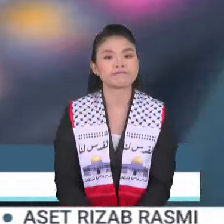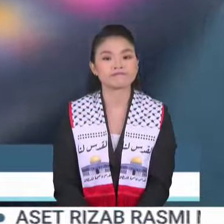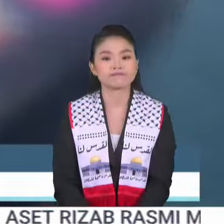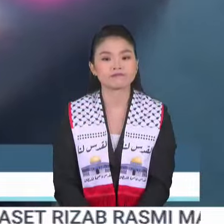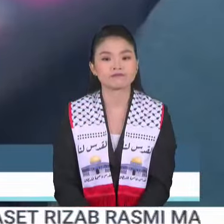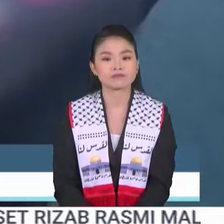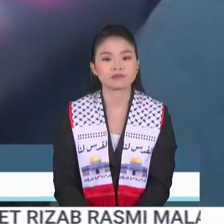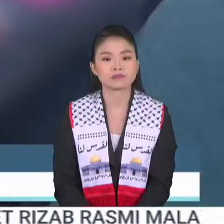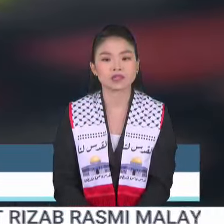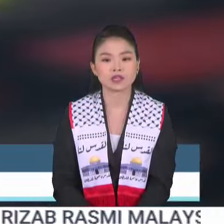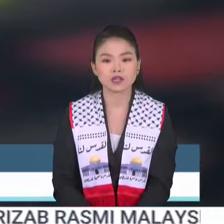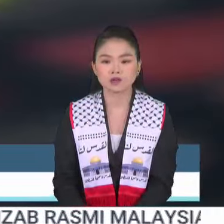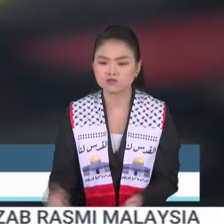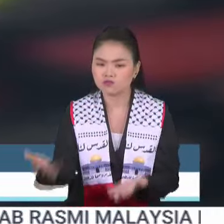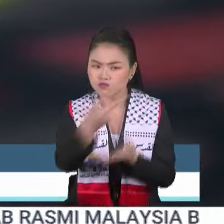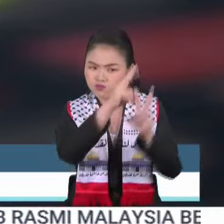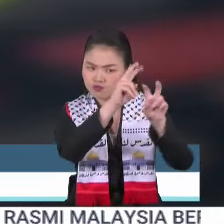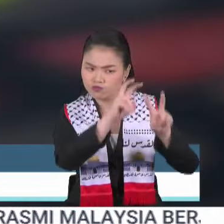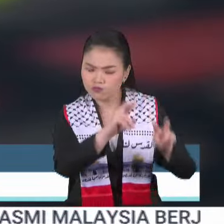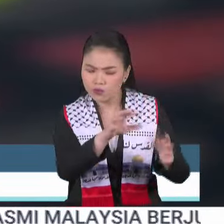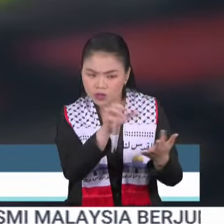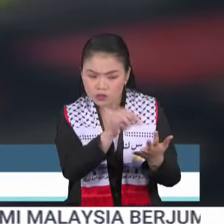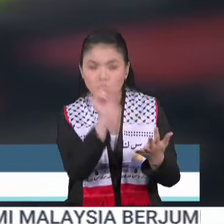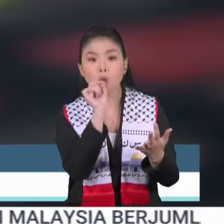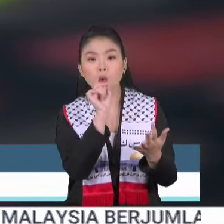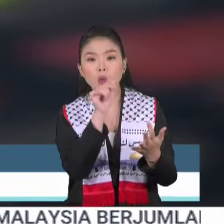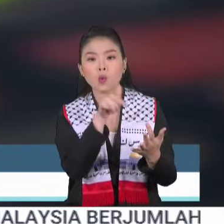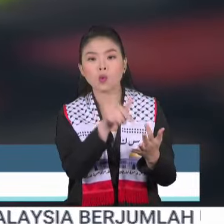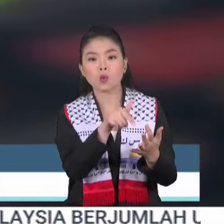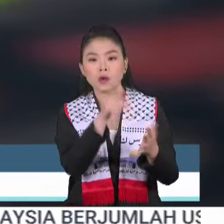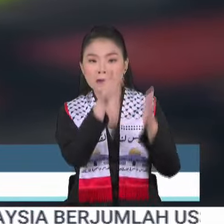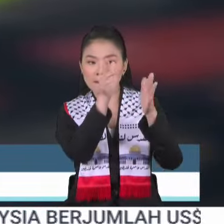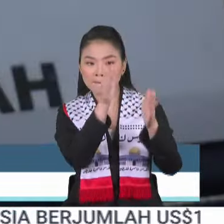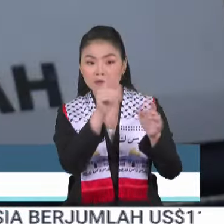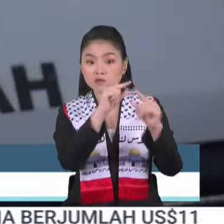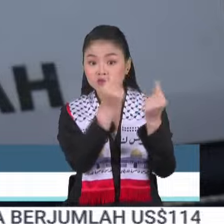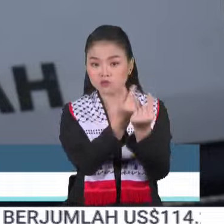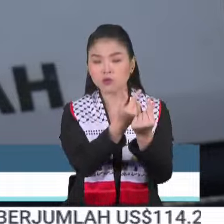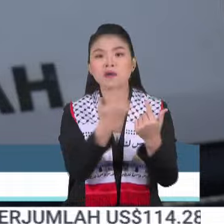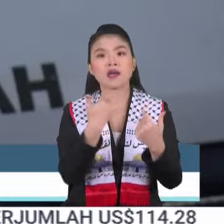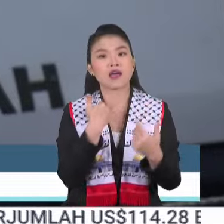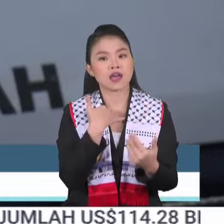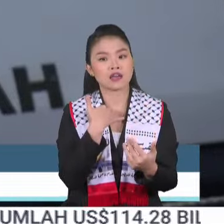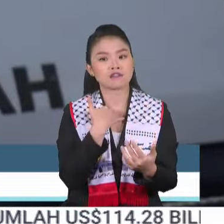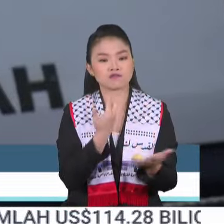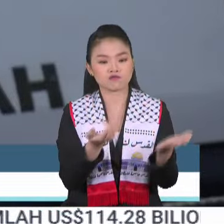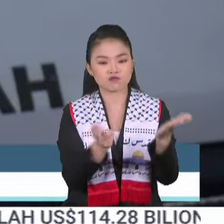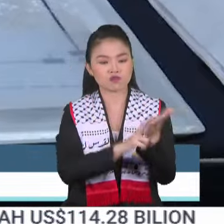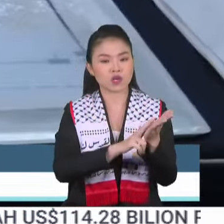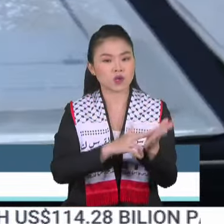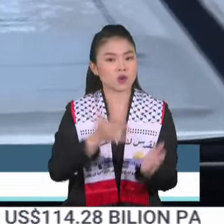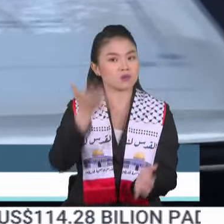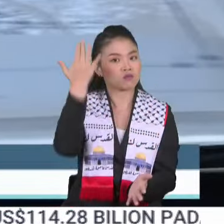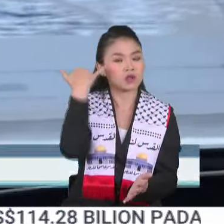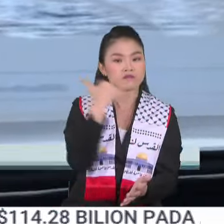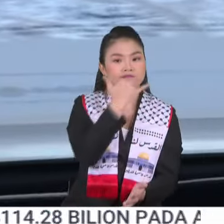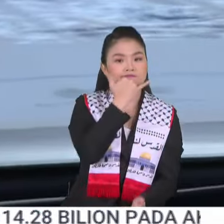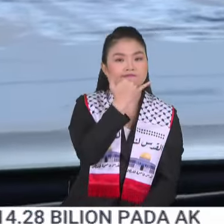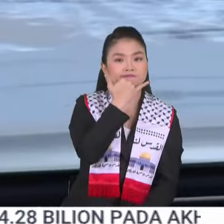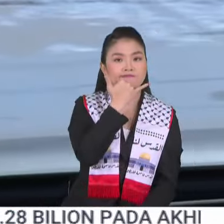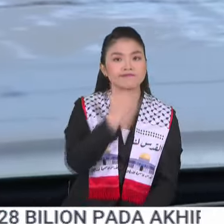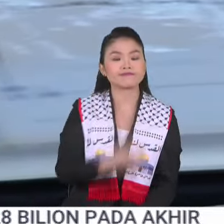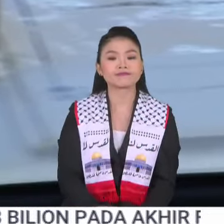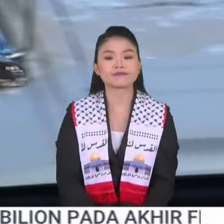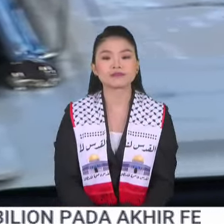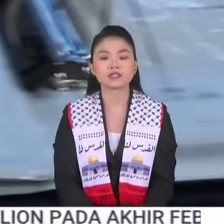Sementara itu, hasil semakan mendapati ketua sindiket memiliki rekod jenayah lampau dan pernah dikenakan tindakan perintah sekatan bawah Akta